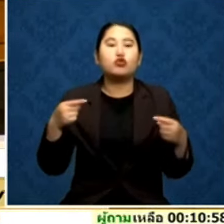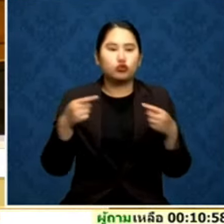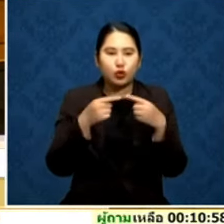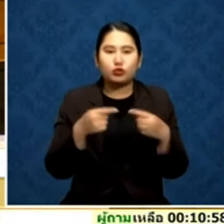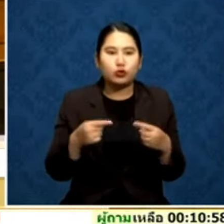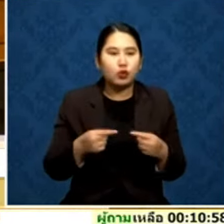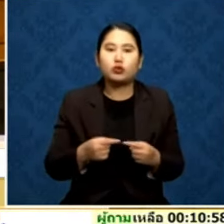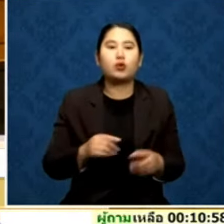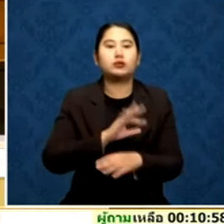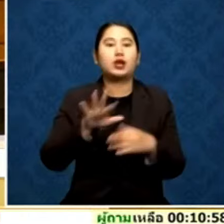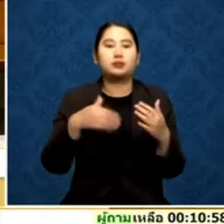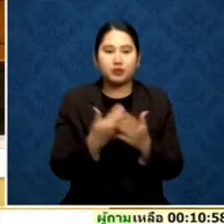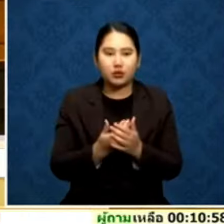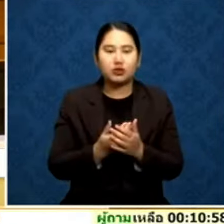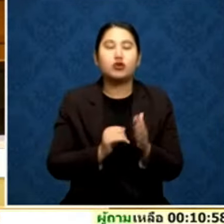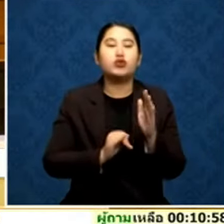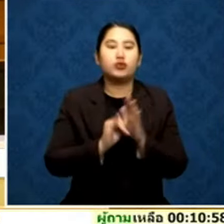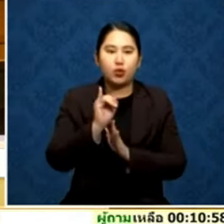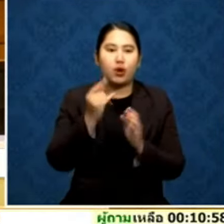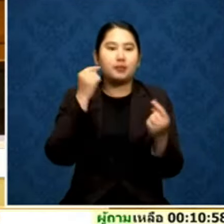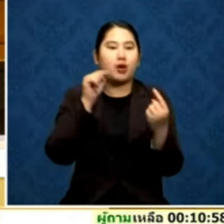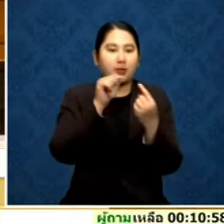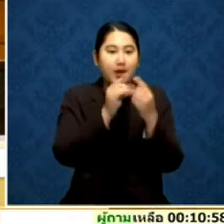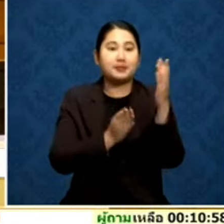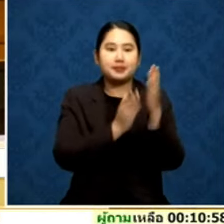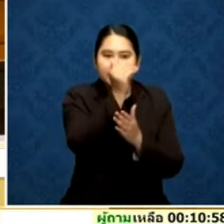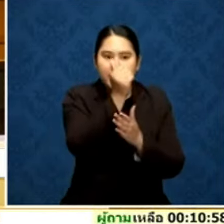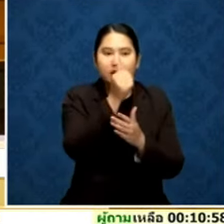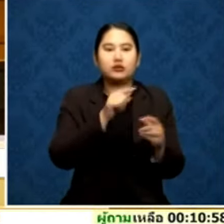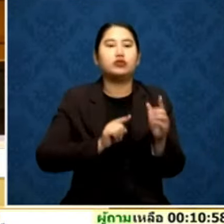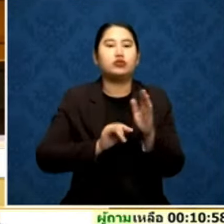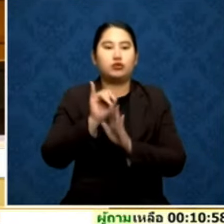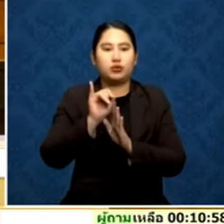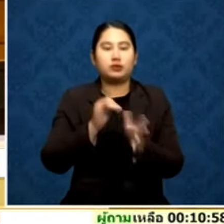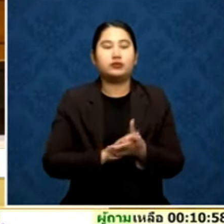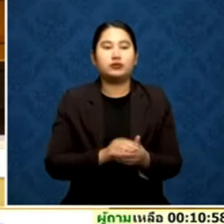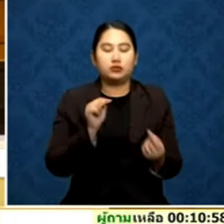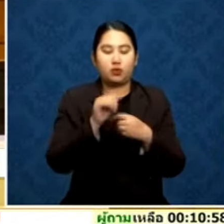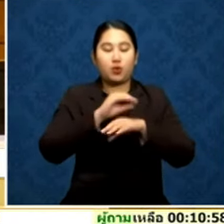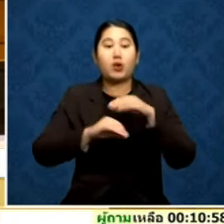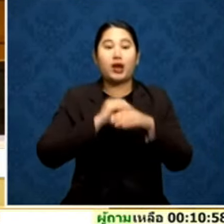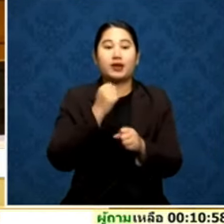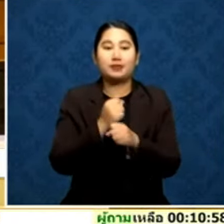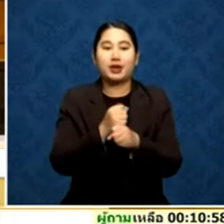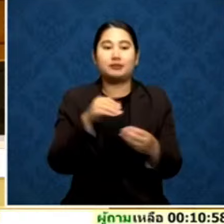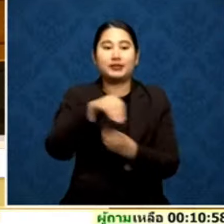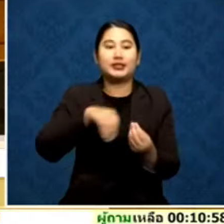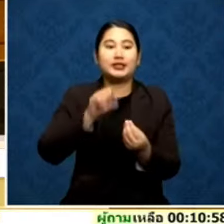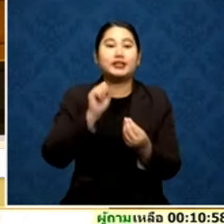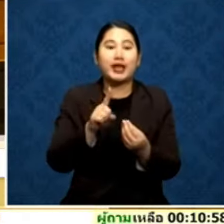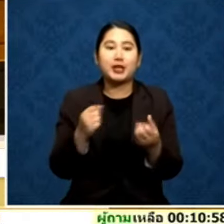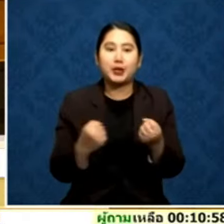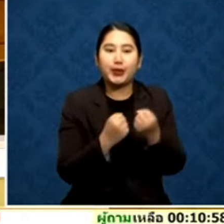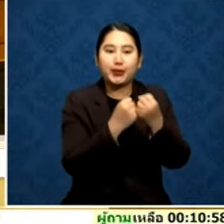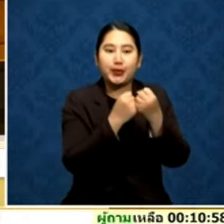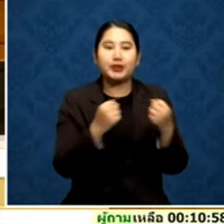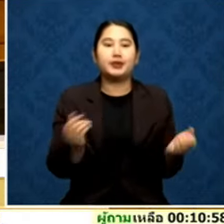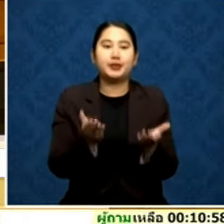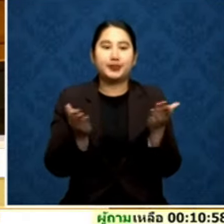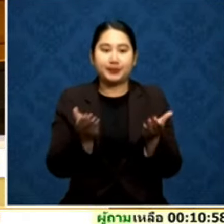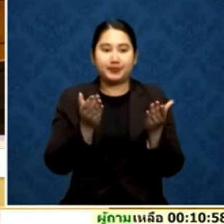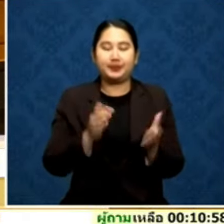จประชาชนแล้วก็ถูกจุดประสงค์มุ่งหมายหลักของการที่ออกโครงการนี้มาก็คือกระตุ้นเศรษฐกิจนะครับส่วนเรื่องของงบประม